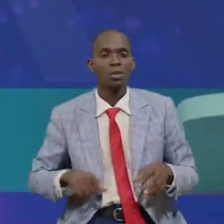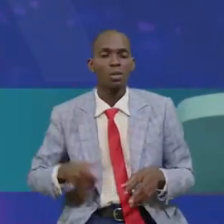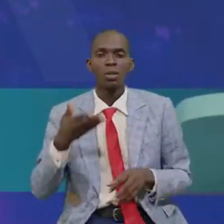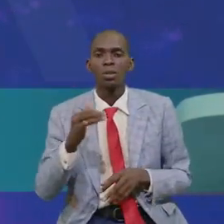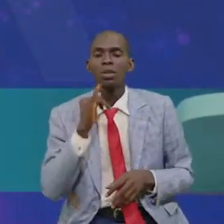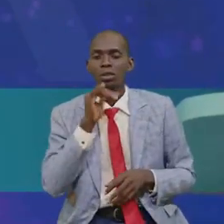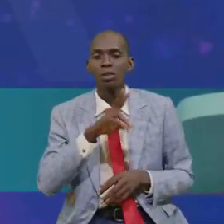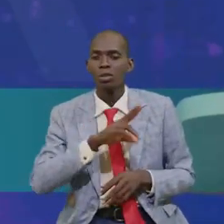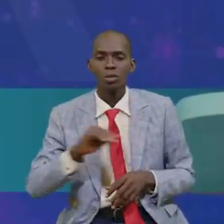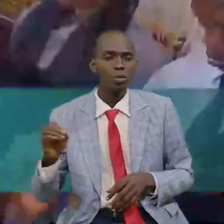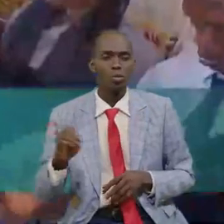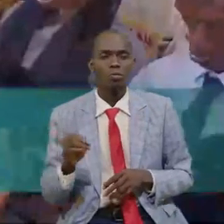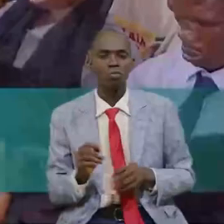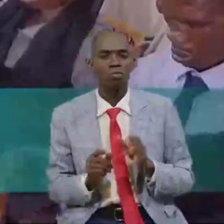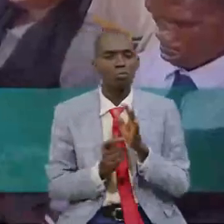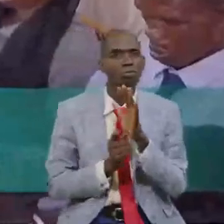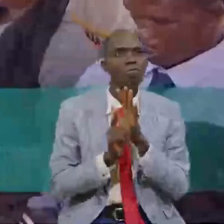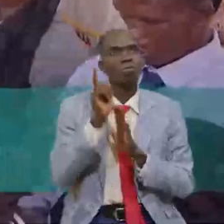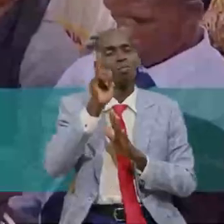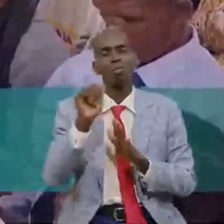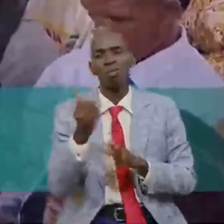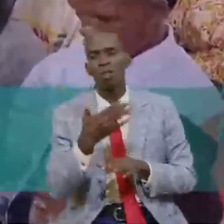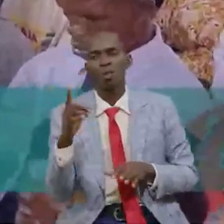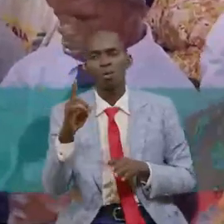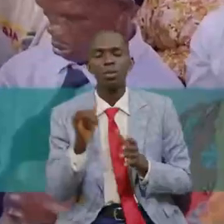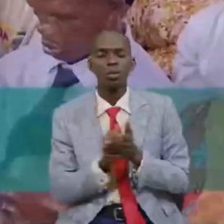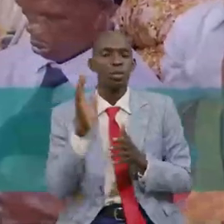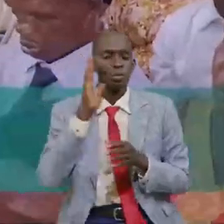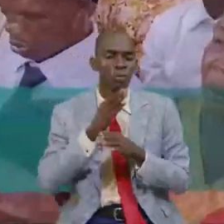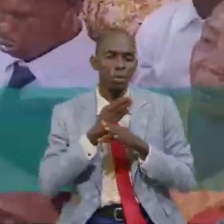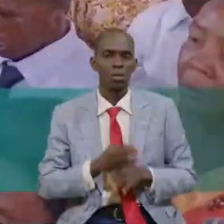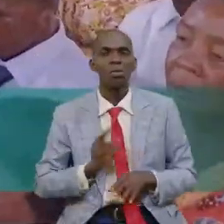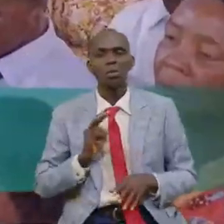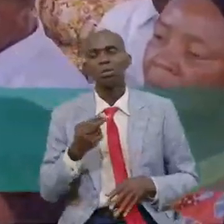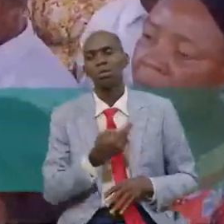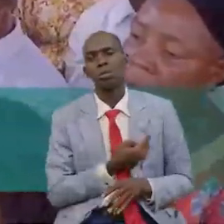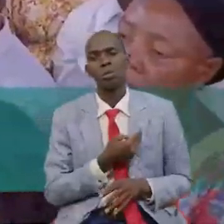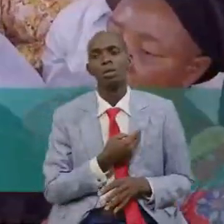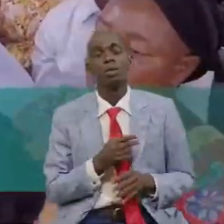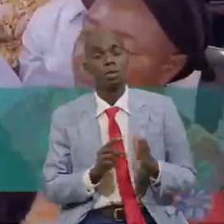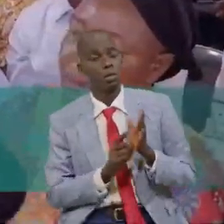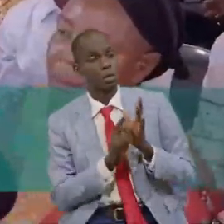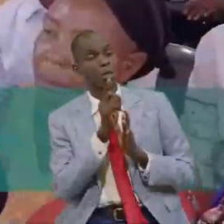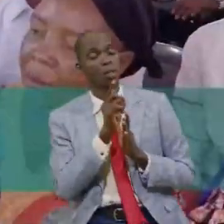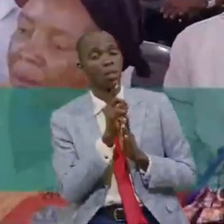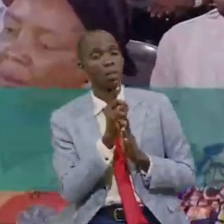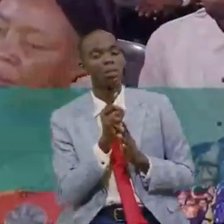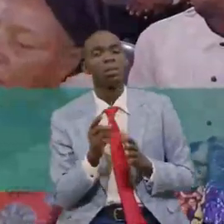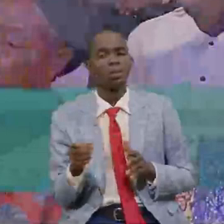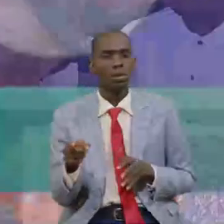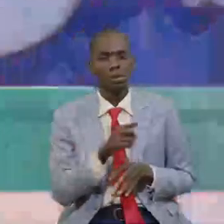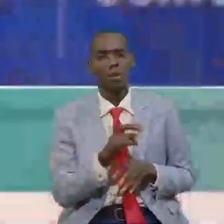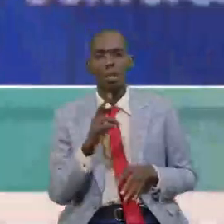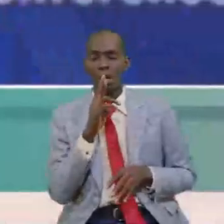pourra nous empêcher d'aller au nom de Jésus. Les géants peuvent se vanter, c'est ce qu'ils sont. Les géants